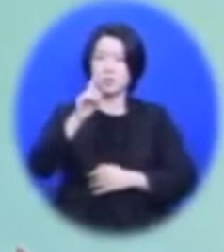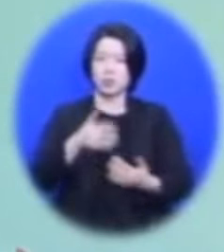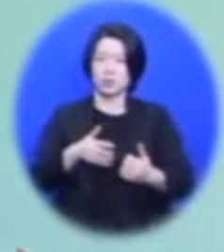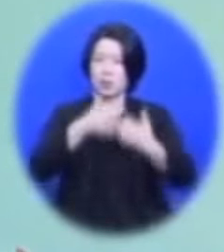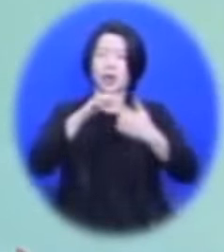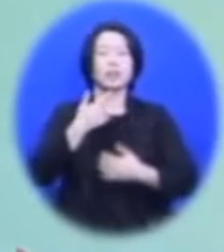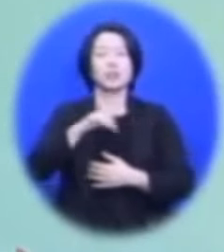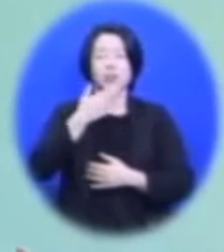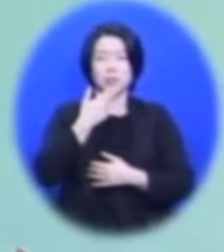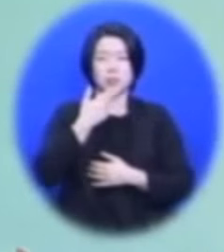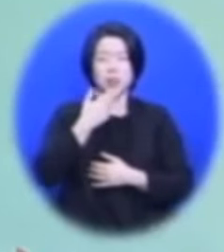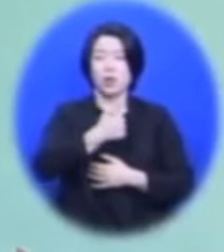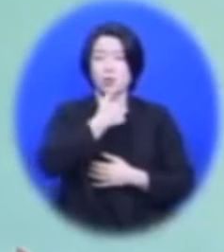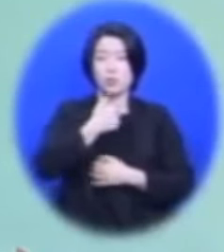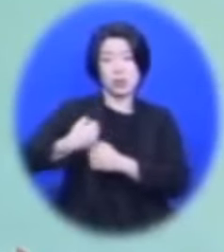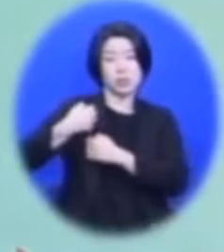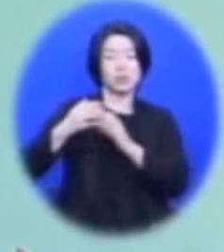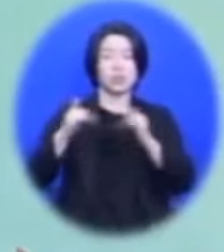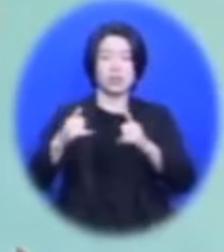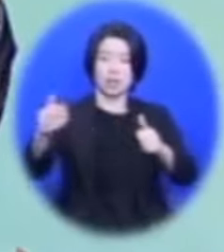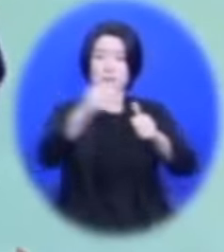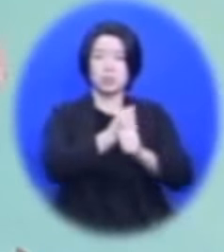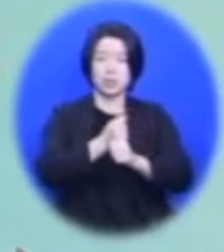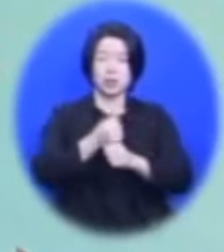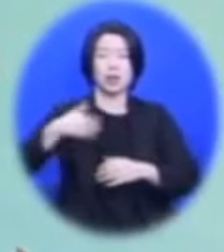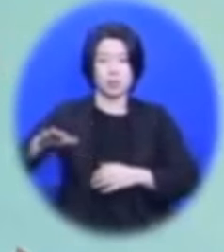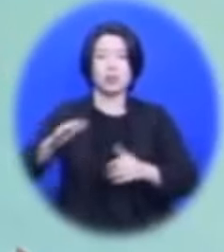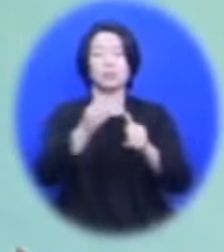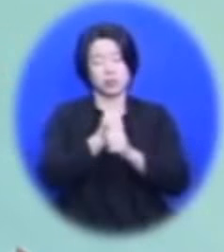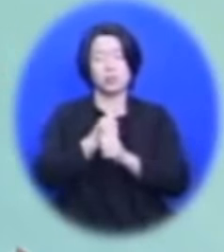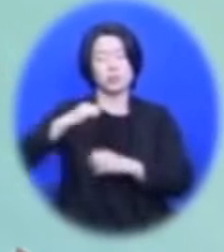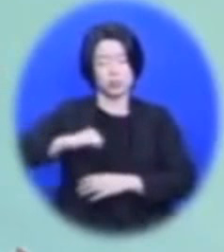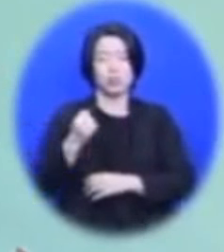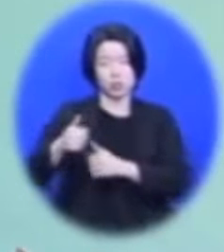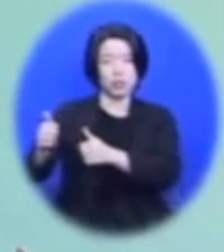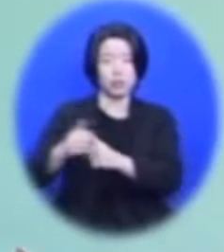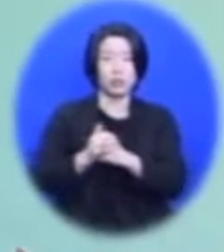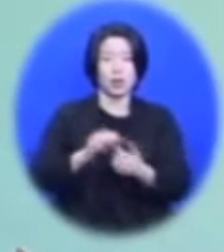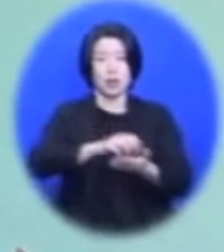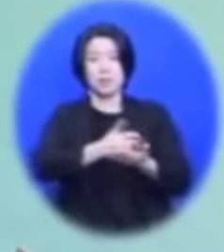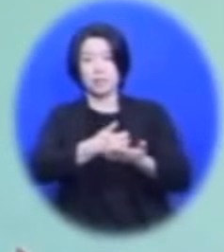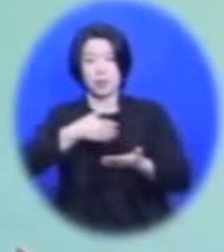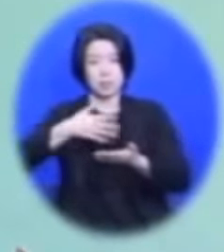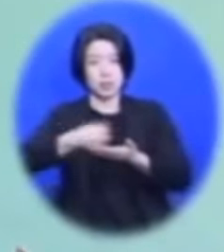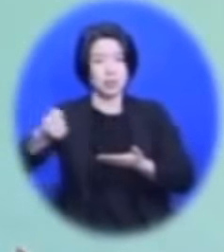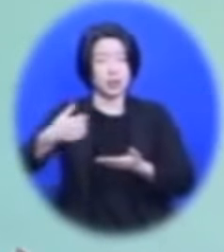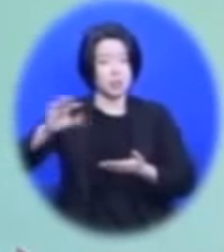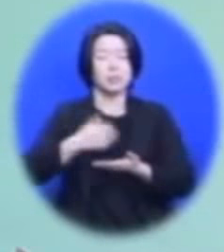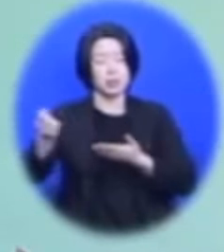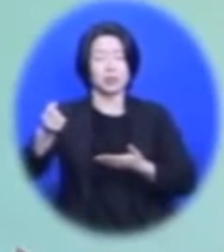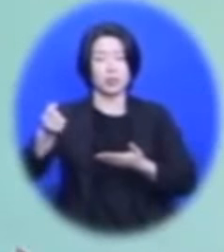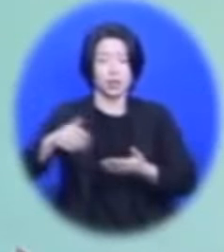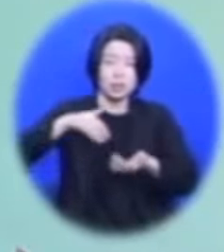로마 군인들이 붙잡아가면 붙잡혀가는 거고, 뺏어가면 뺏기는 거고, 쫓아내면 쫓겨나는